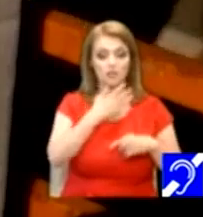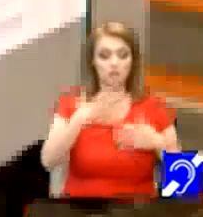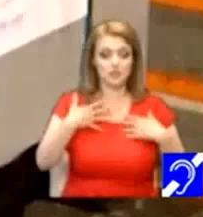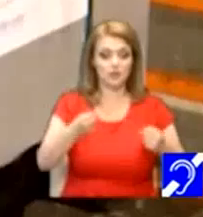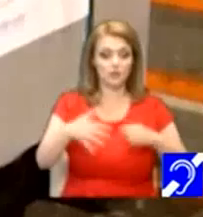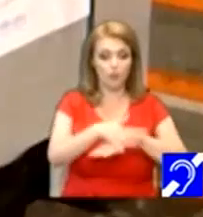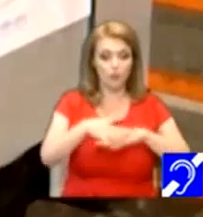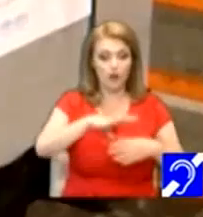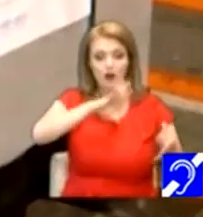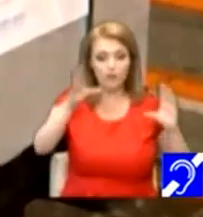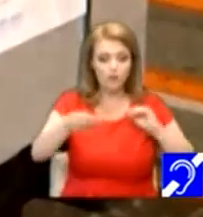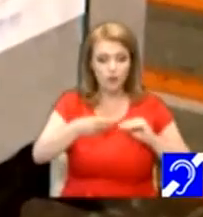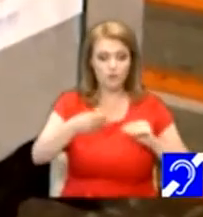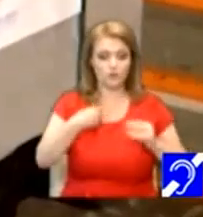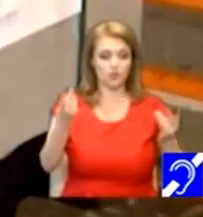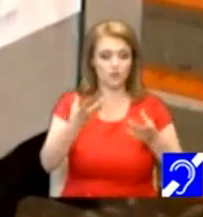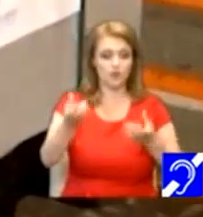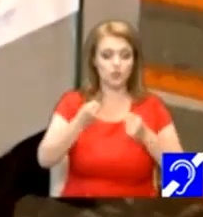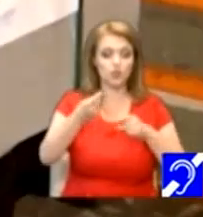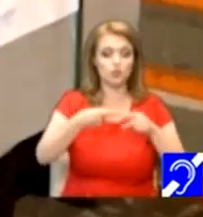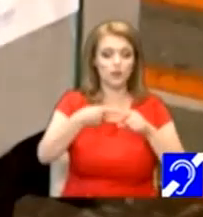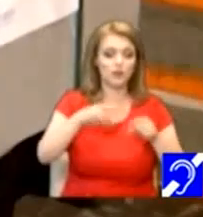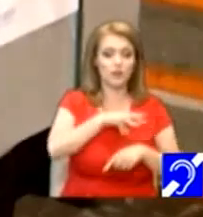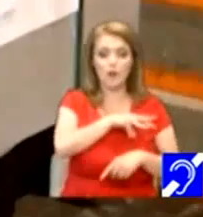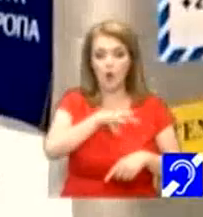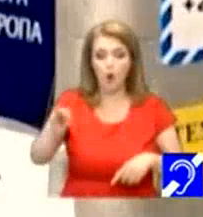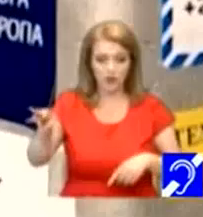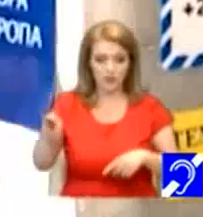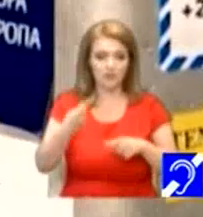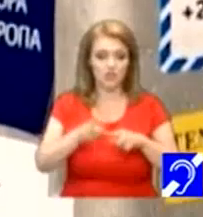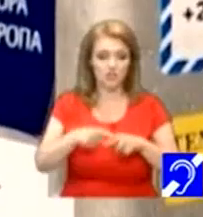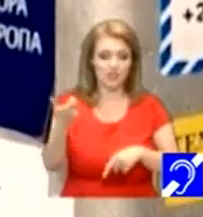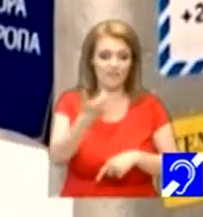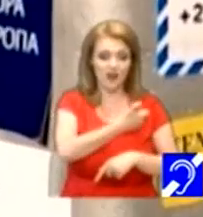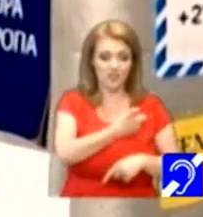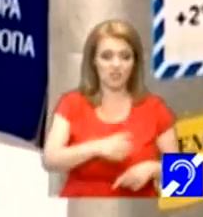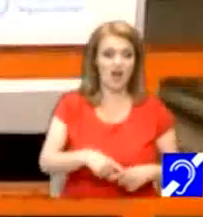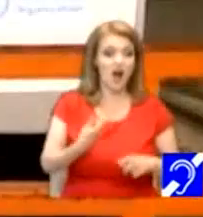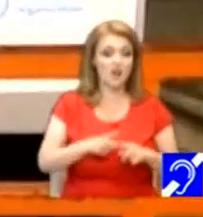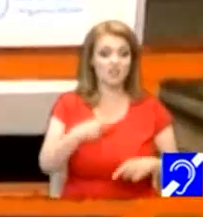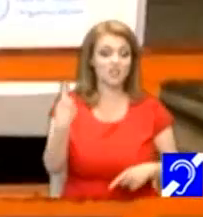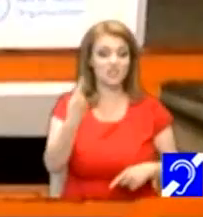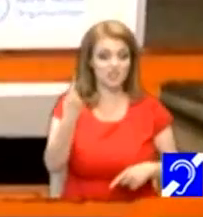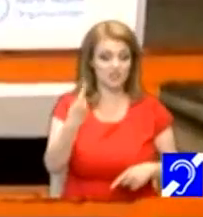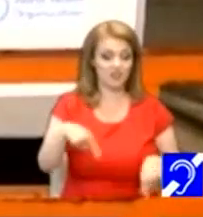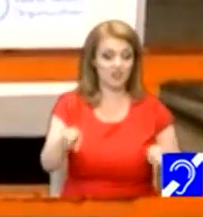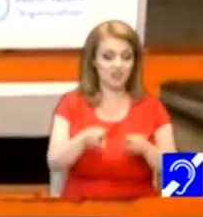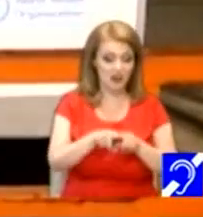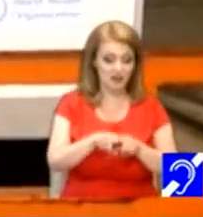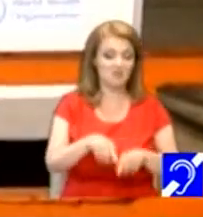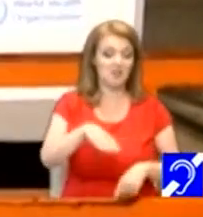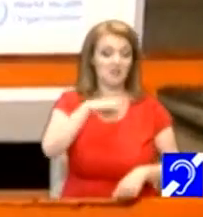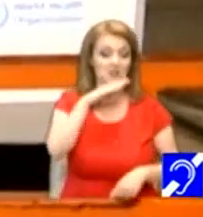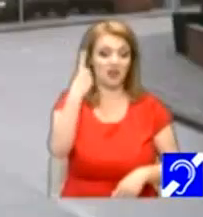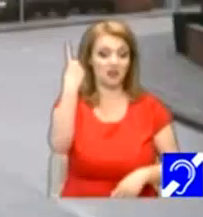să primească în total jumătate de milion de doze de vaccin Johnson & Johnson. E singurul vaccin din lume care se administrează într-o singură